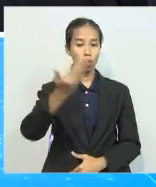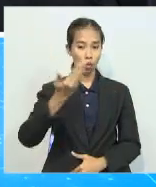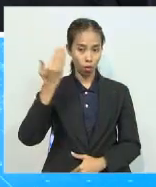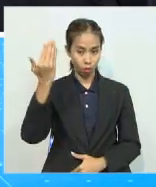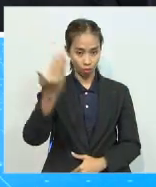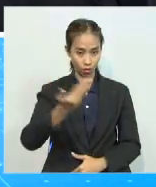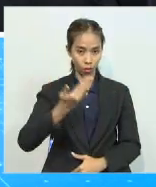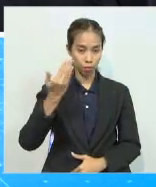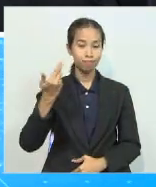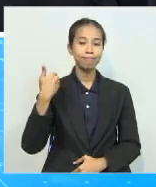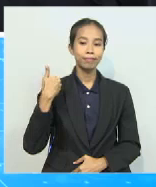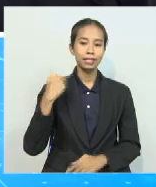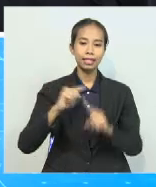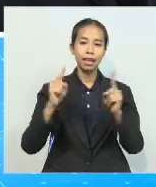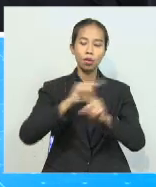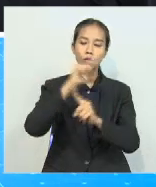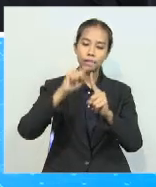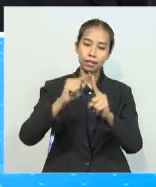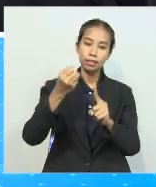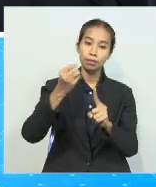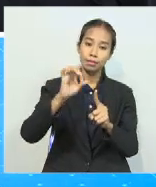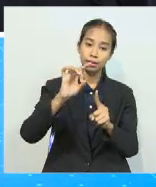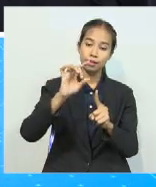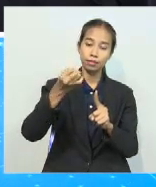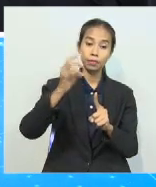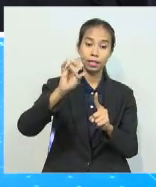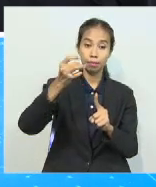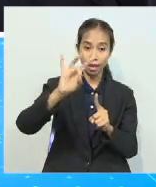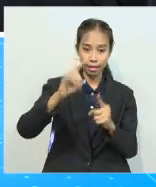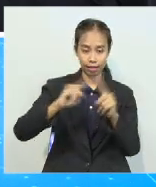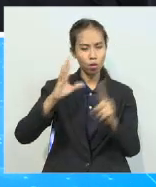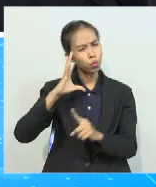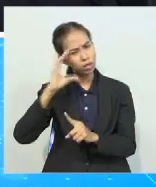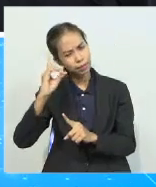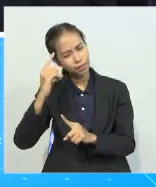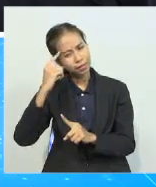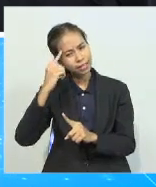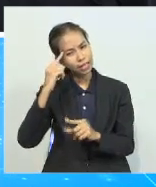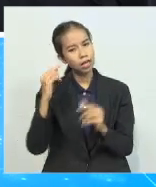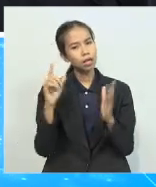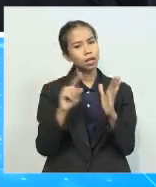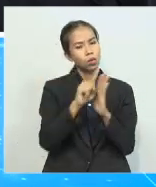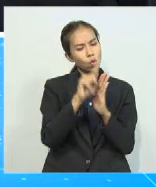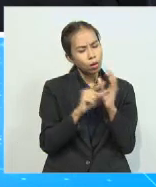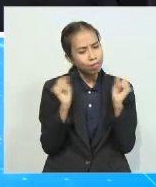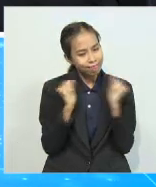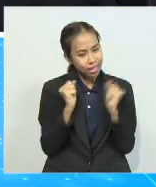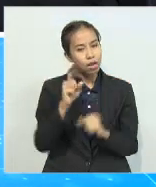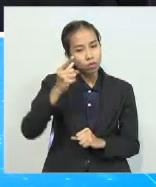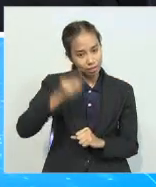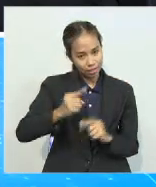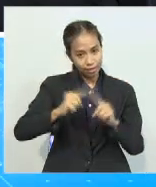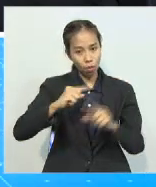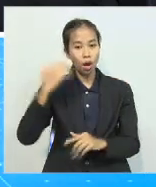อยู่บ้างนะคะลมอยู่บ้างตั้งแต่วันที่17-18ส่วนวันพรุ่งนี้ที่หลายคนกังวลใจเนี่ยก็จะมองว่าอากาศเย็นลงจริงแต่ว่าลม